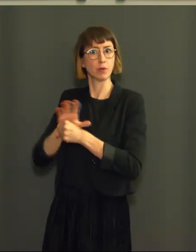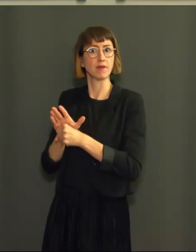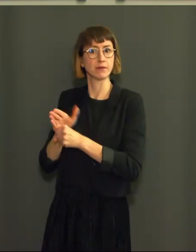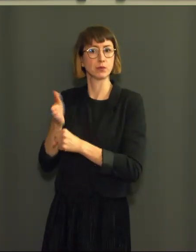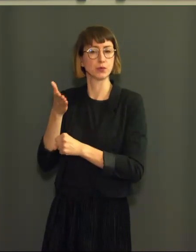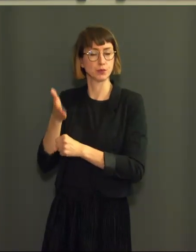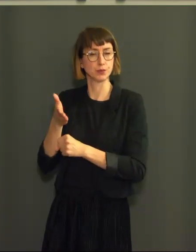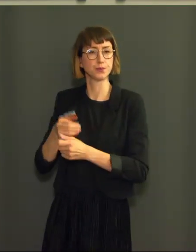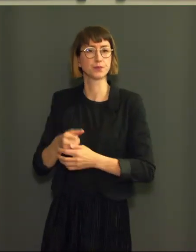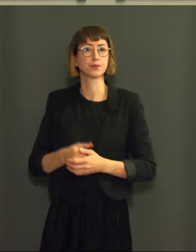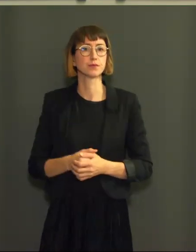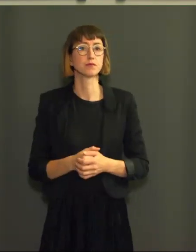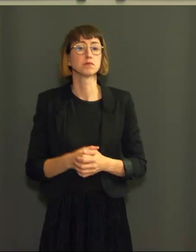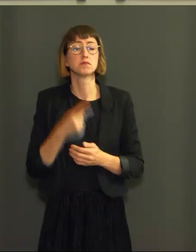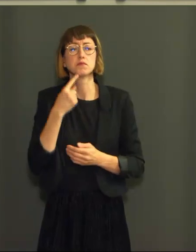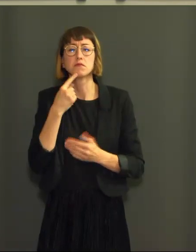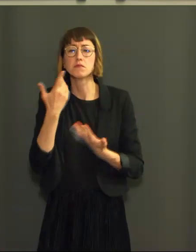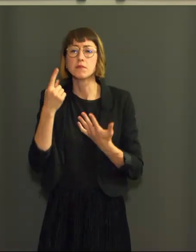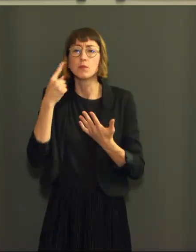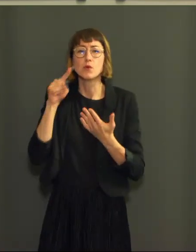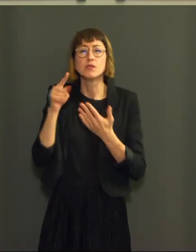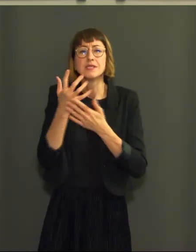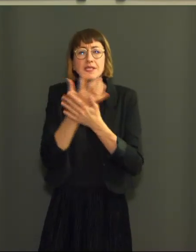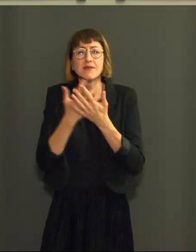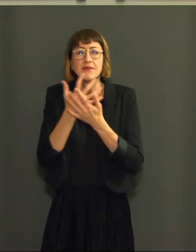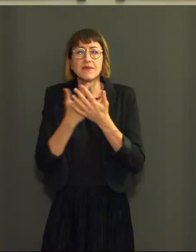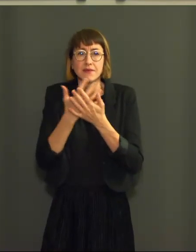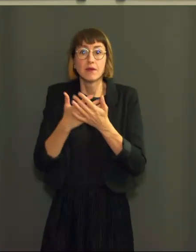donc à un test Covid positif chez